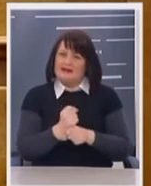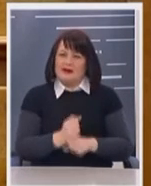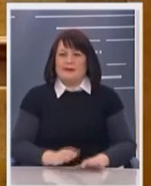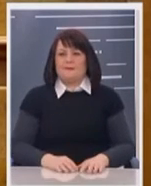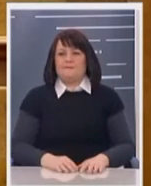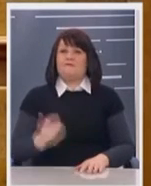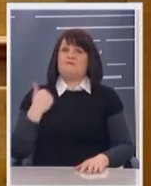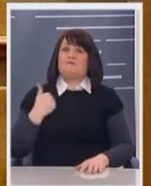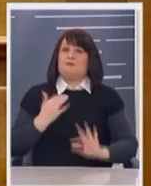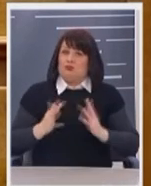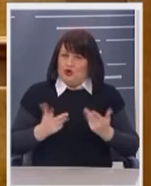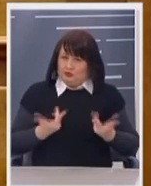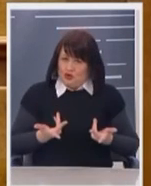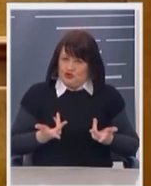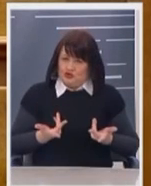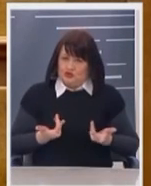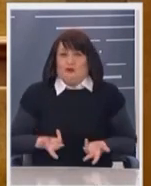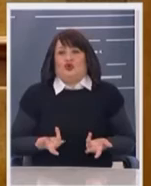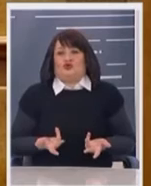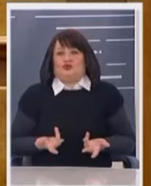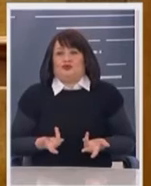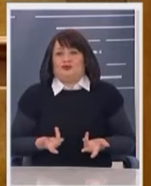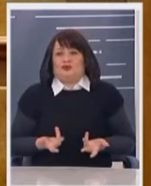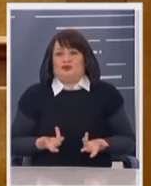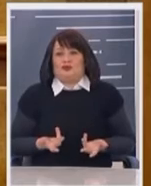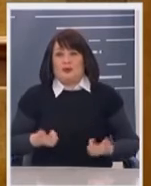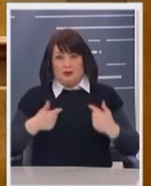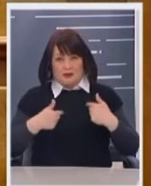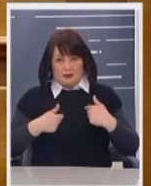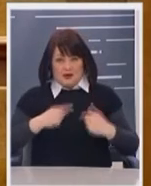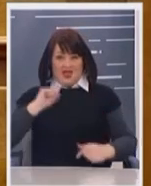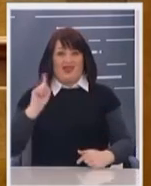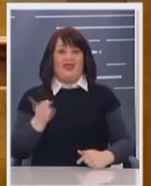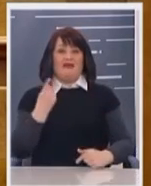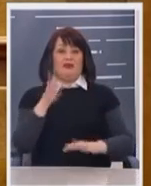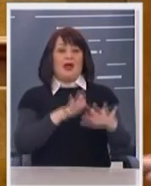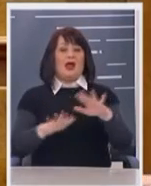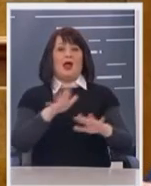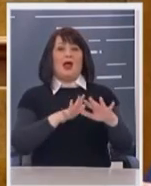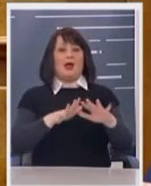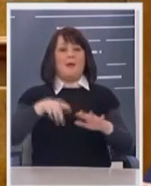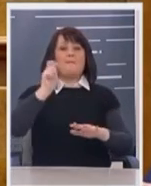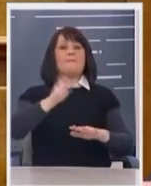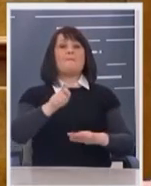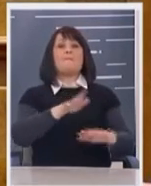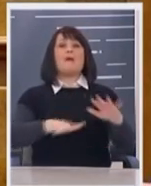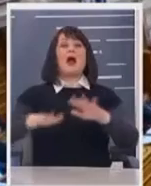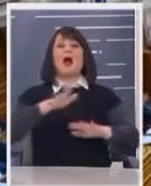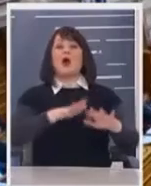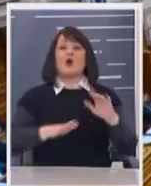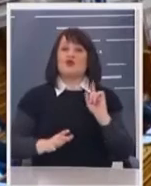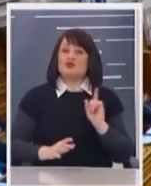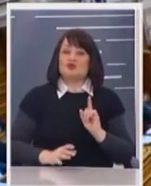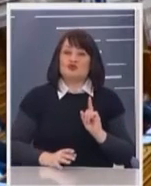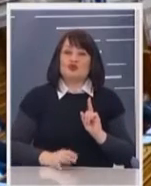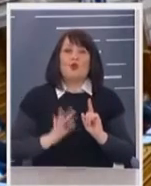πώς έγινε αυτό. Πώς έγινε αυτό. Δεν είμαστε ούτε θαυματοποιοί, ούτε μάγοι, ούτε